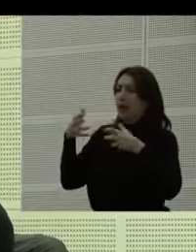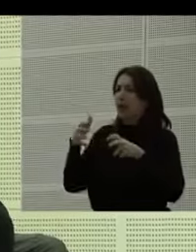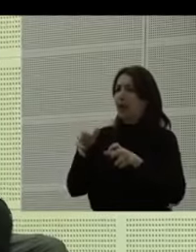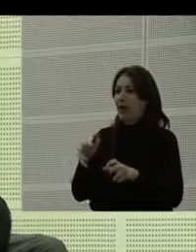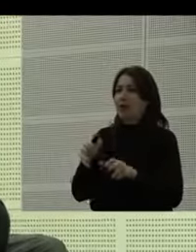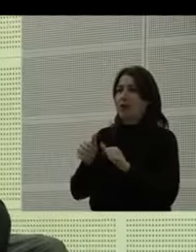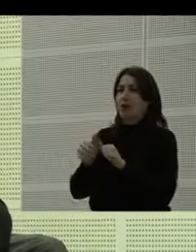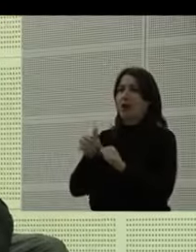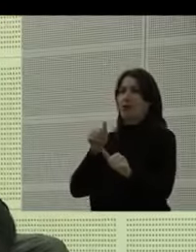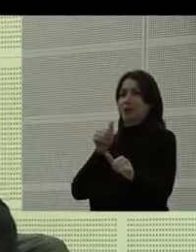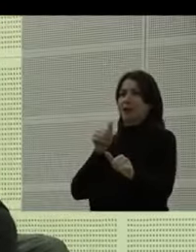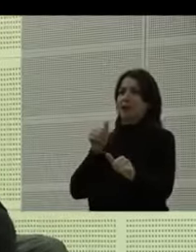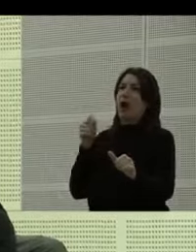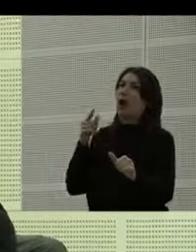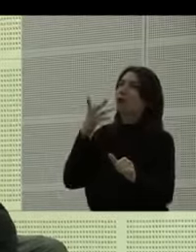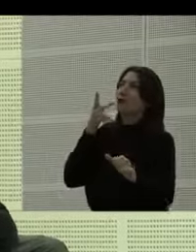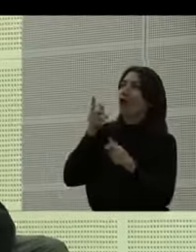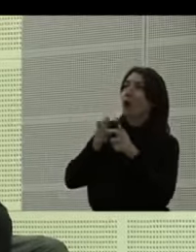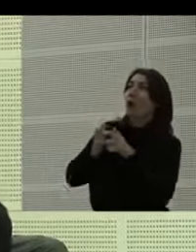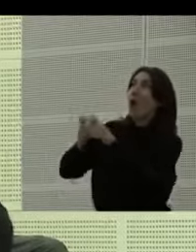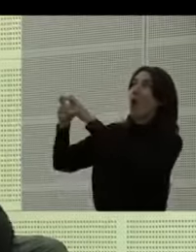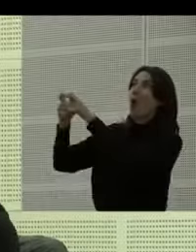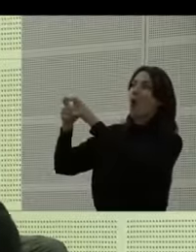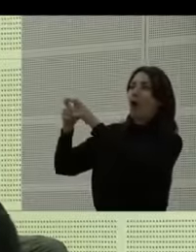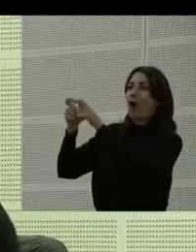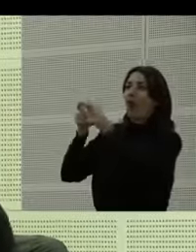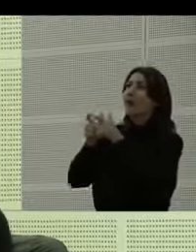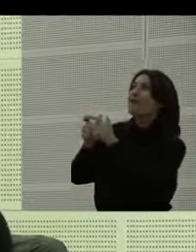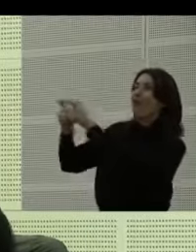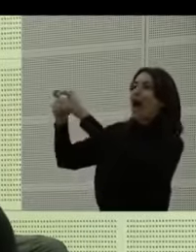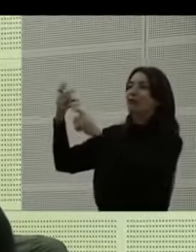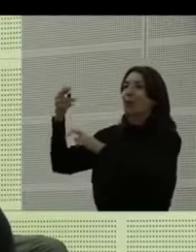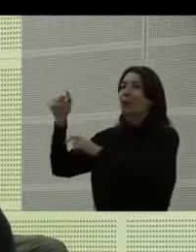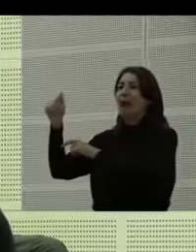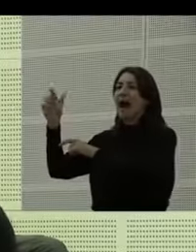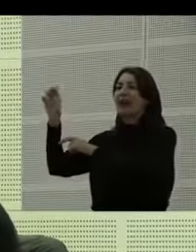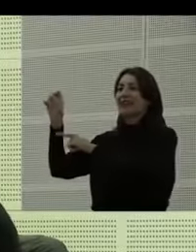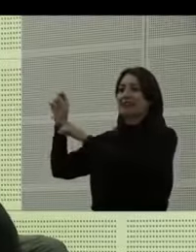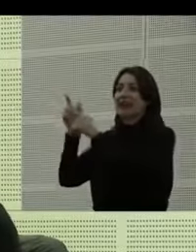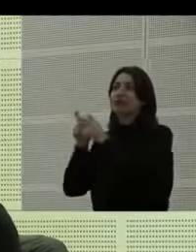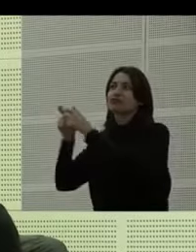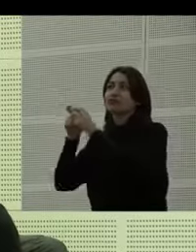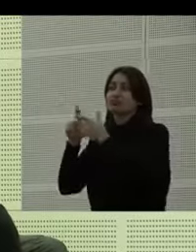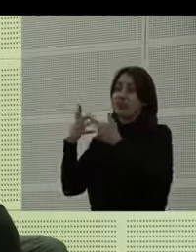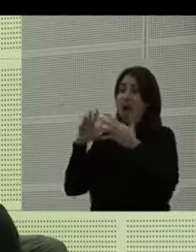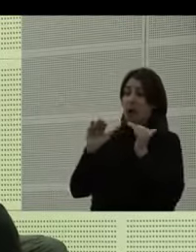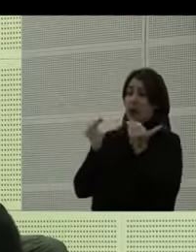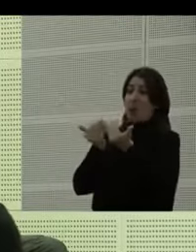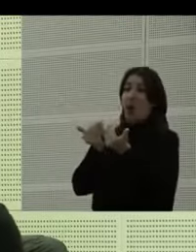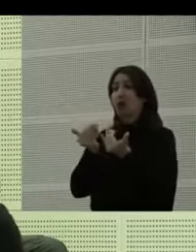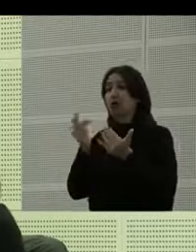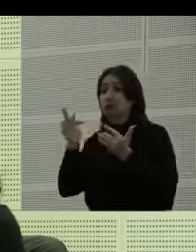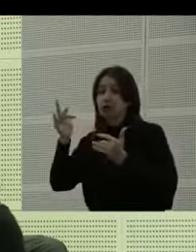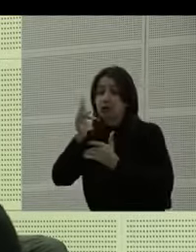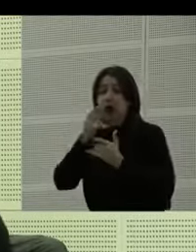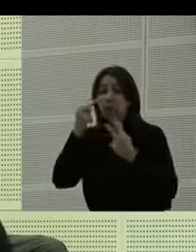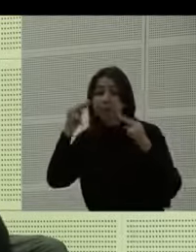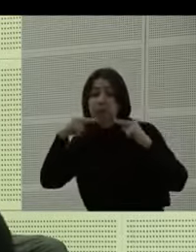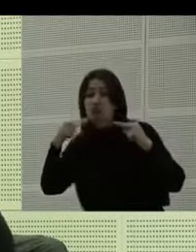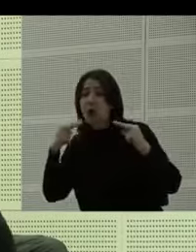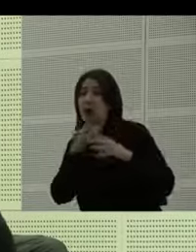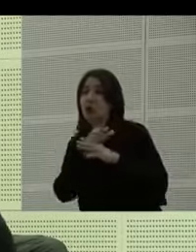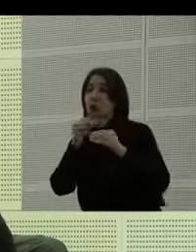negli altri pianeti, nei viaggi su Marte, perché ormai di questo mondo abbiamo scoperto tutto, e